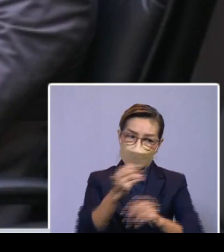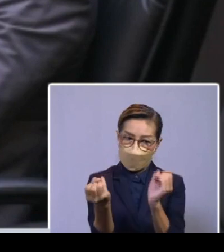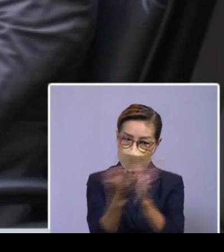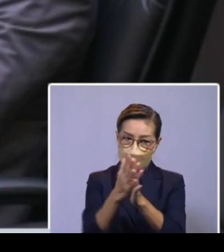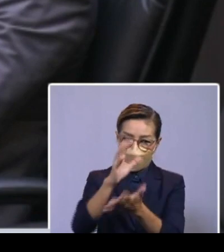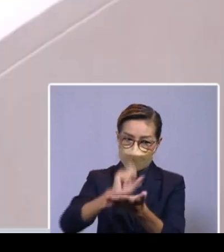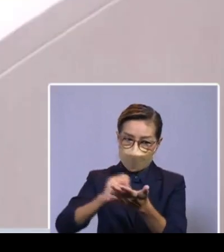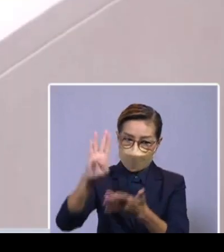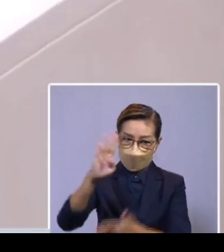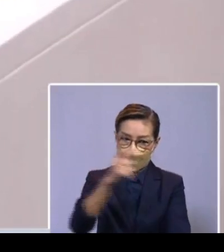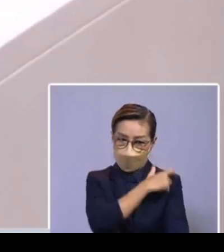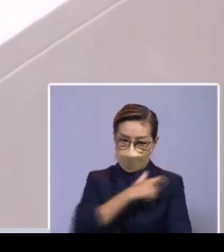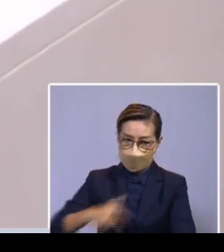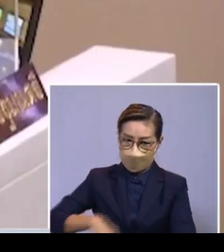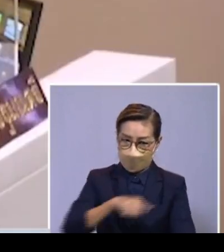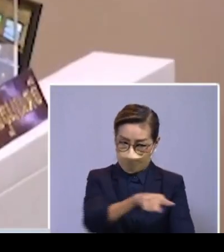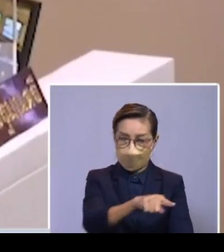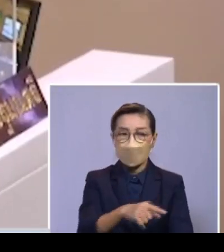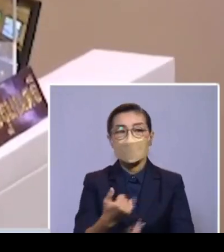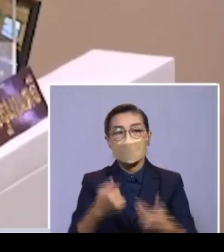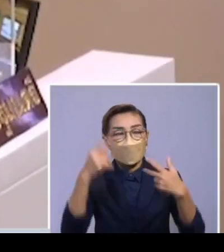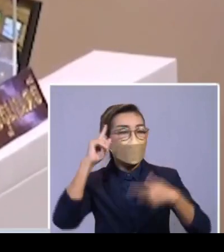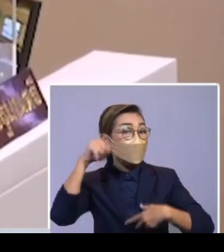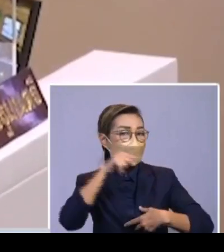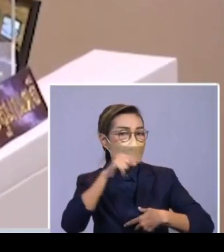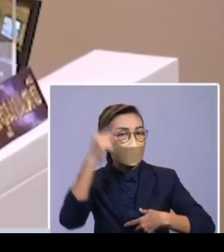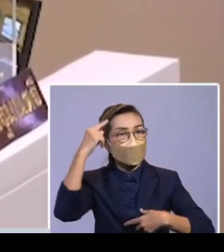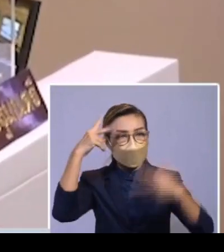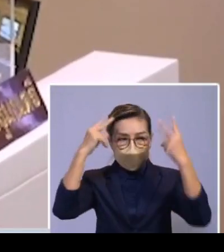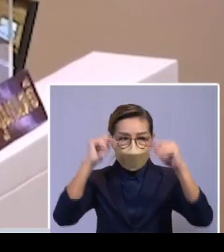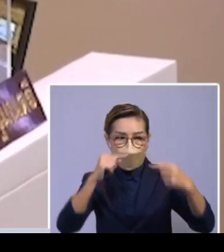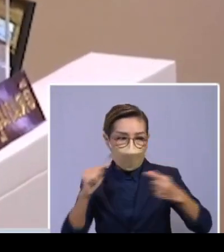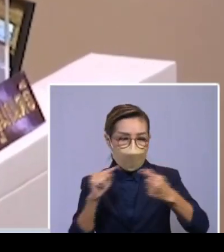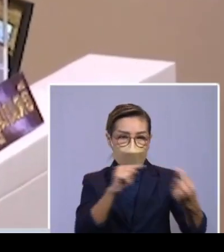ทำให้เกิดการโต้เถียงกันไปมาระหว่างนายกและนางอมรัตน์ค่ะ